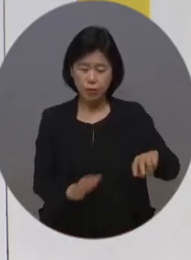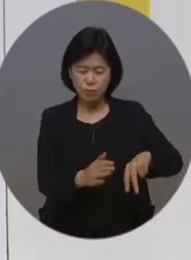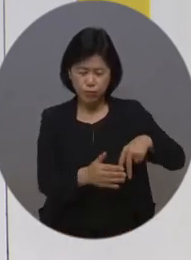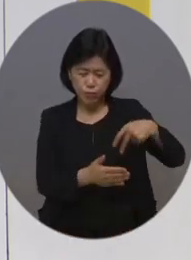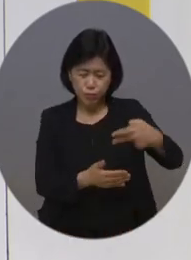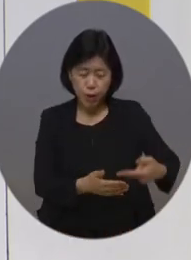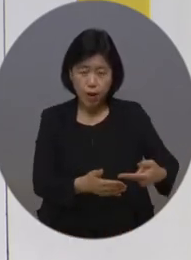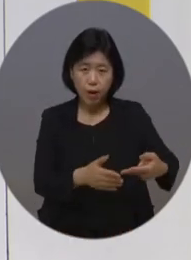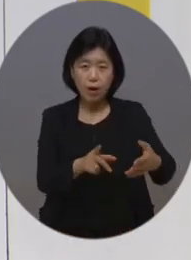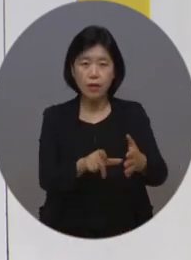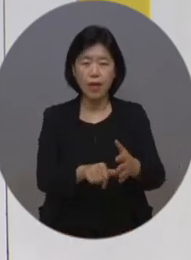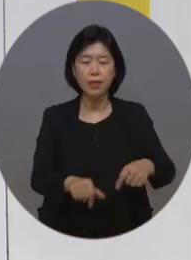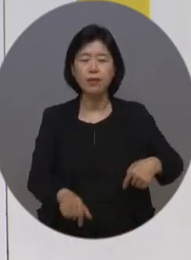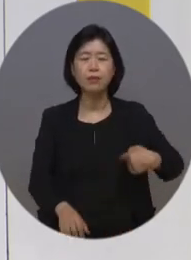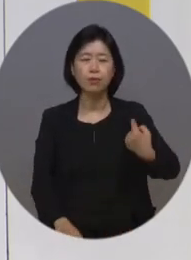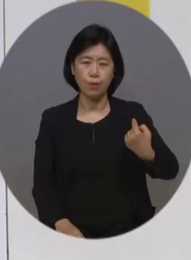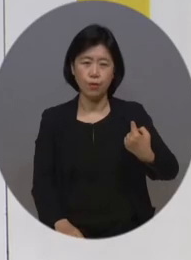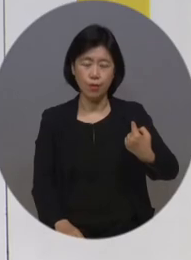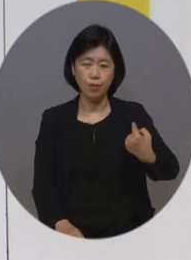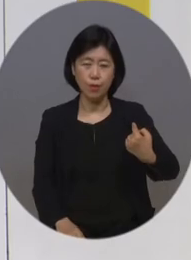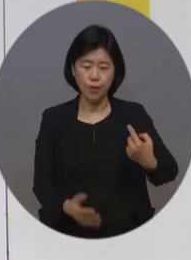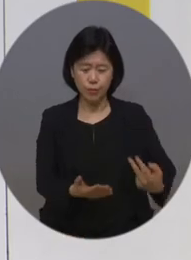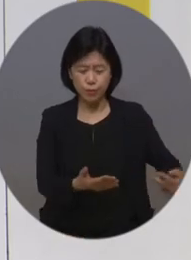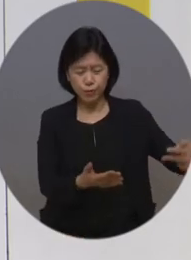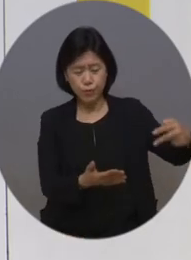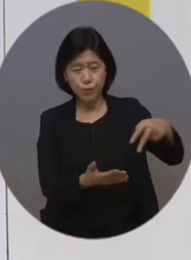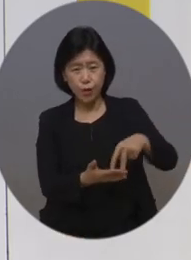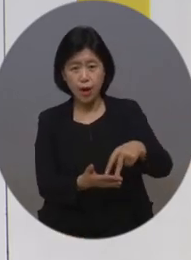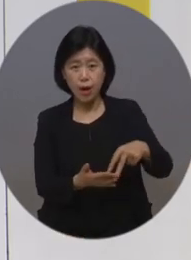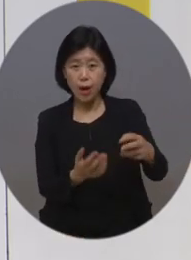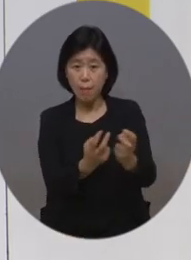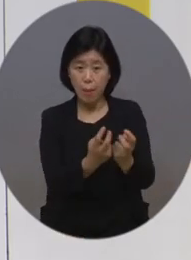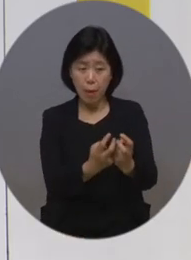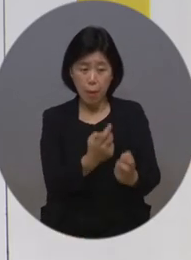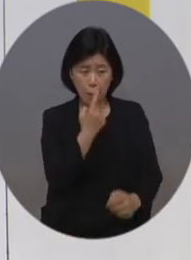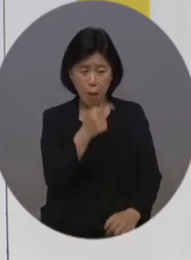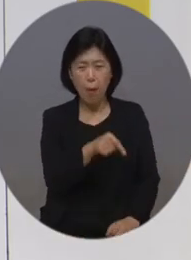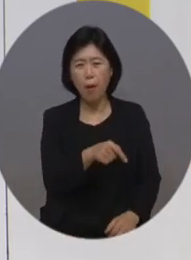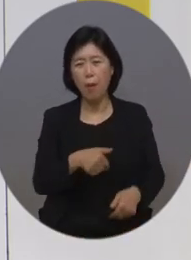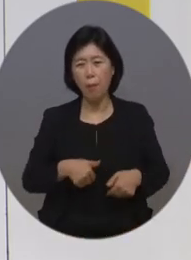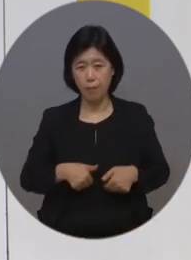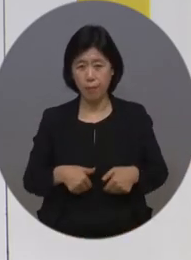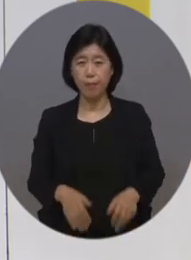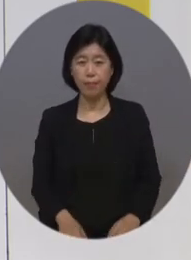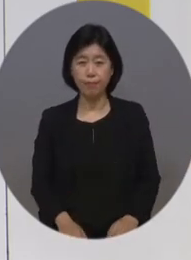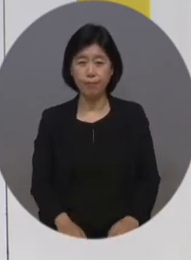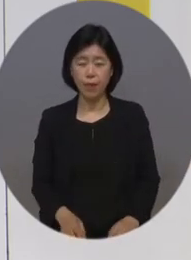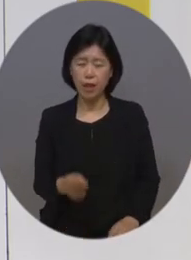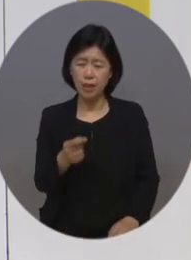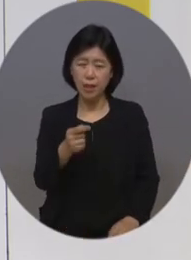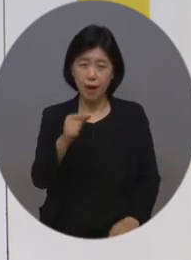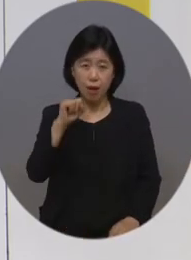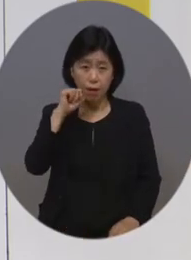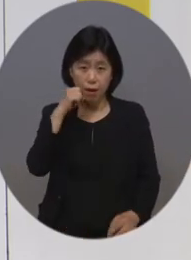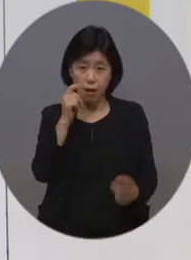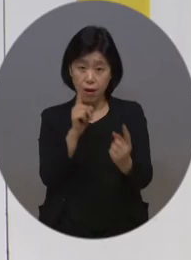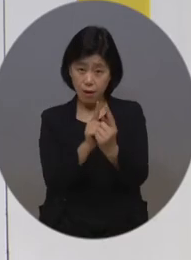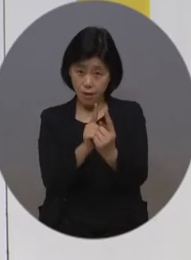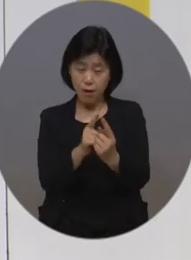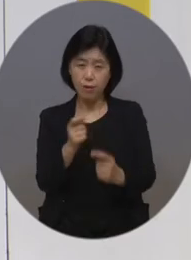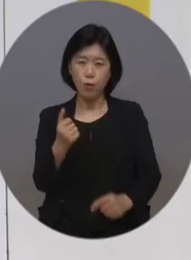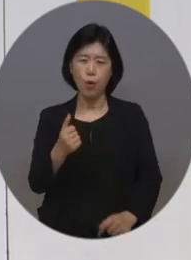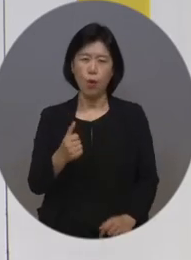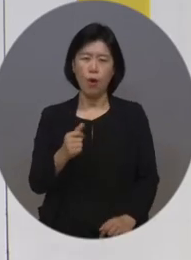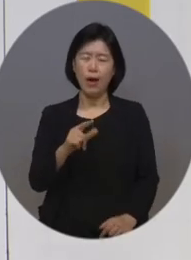스스로 적 걸음마를 배워야 되는 것처럼 인생과 마찬가지로 생각하거든요 문서 작은 어려움 들 그리고 작은